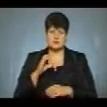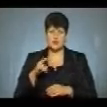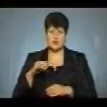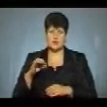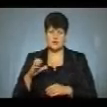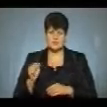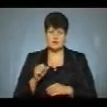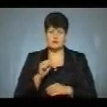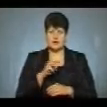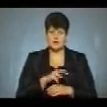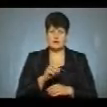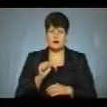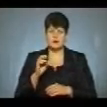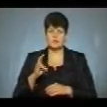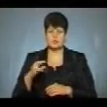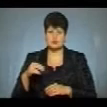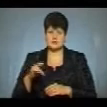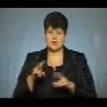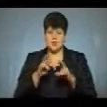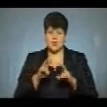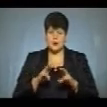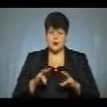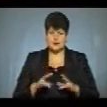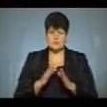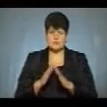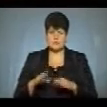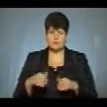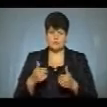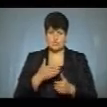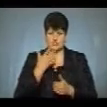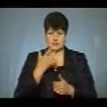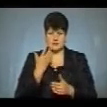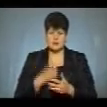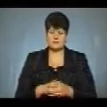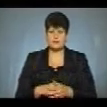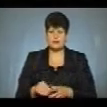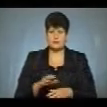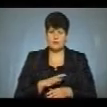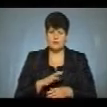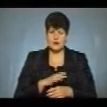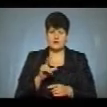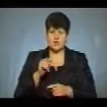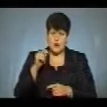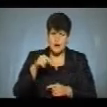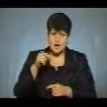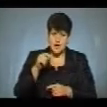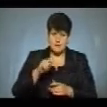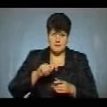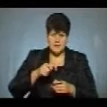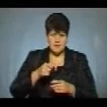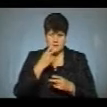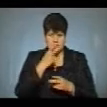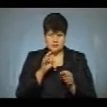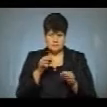Микола Андрусишин разом з колегою оглядають систему подачі тепла у будинок. Буває часом, що сальник капає отут, ми підтягували, бачите, ніде не